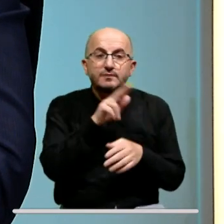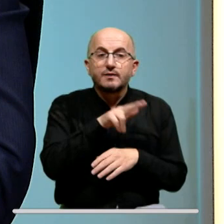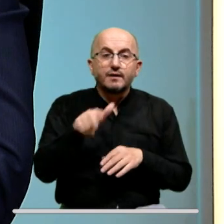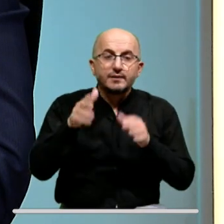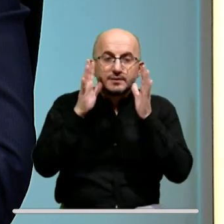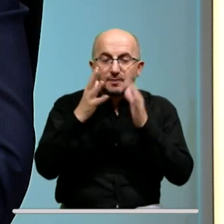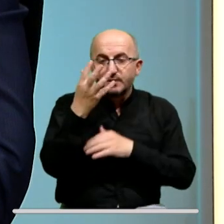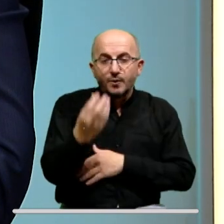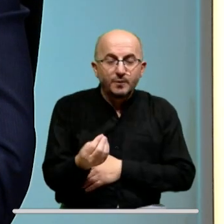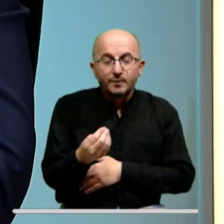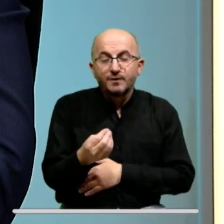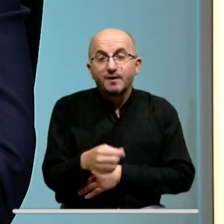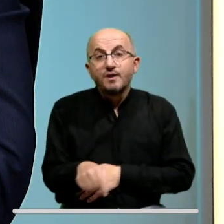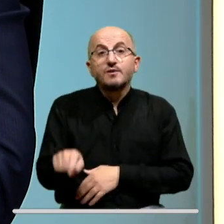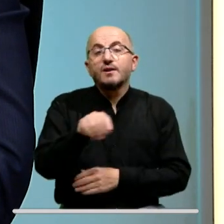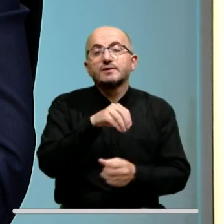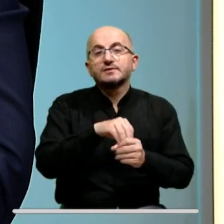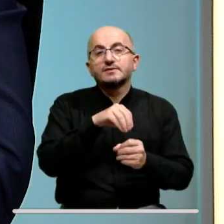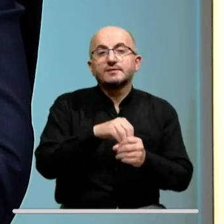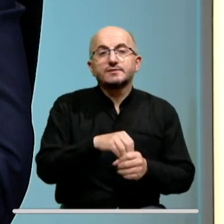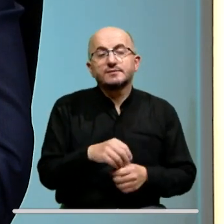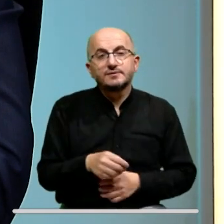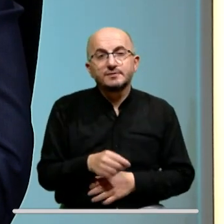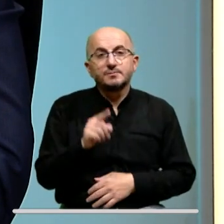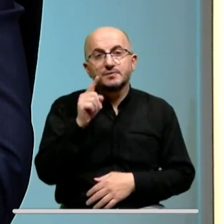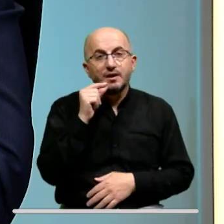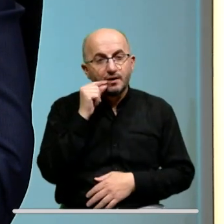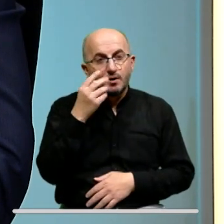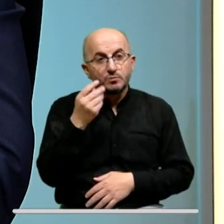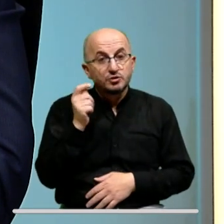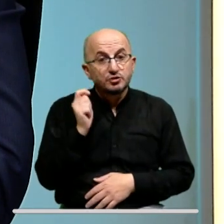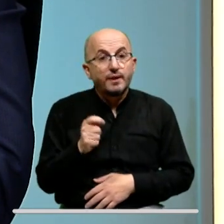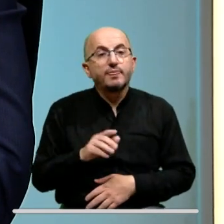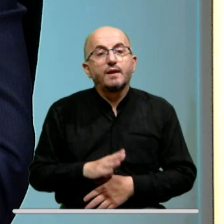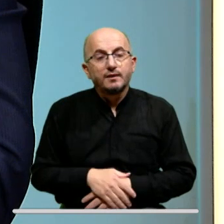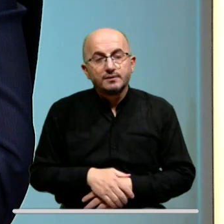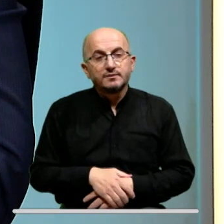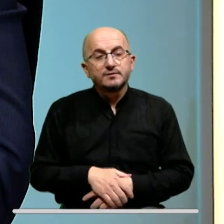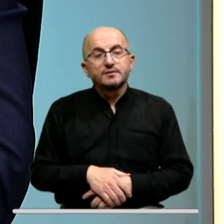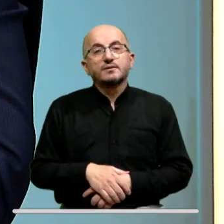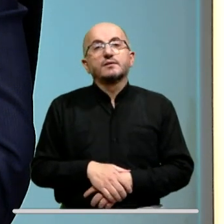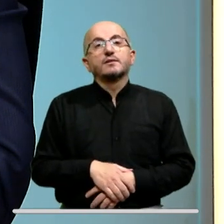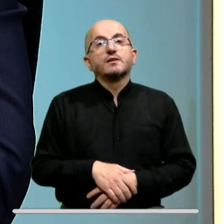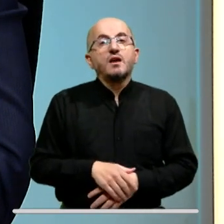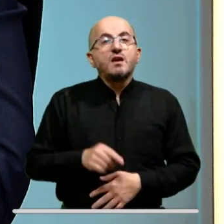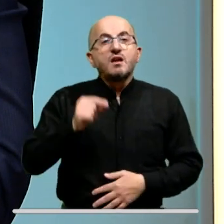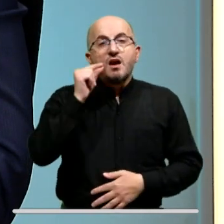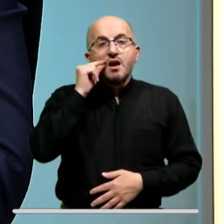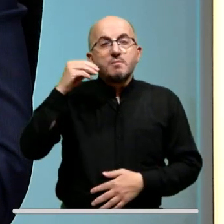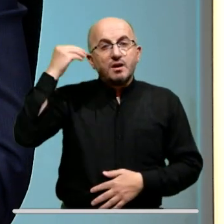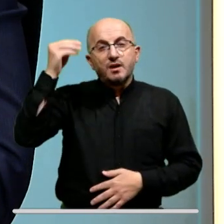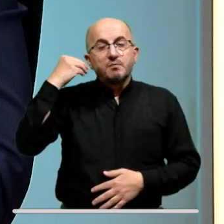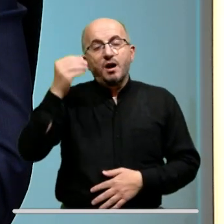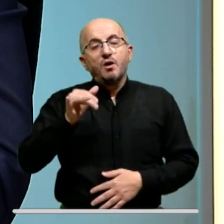oluyor. İlla ki onların içerisinde bir tane erkeğin olması şart değil. Efendim erkek bir imam